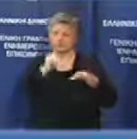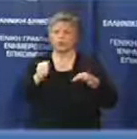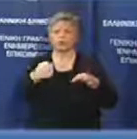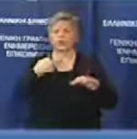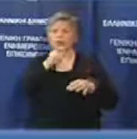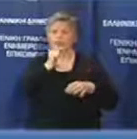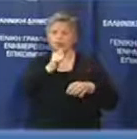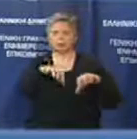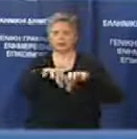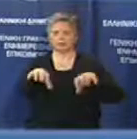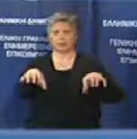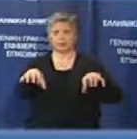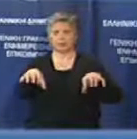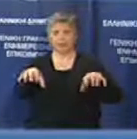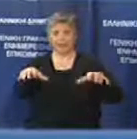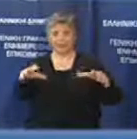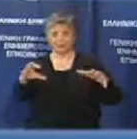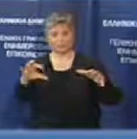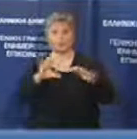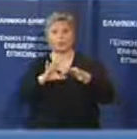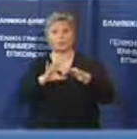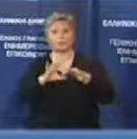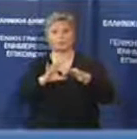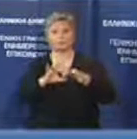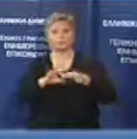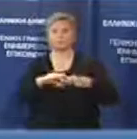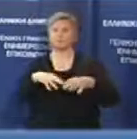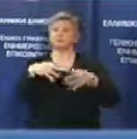έχουμε ταυτίσεις, έχουμε